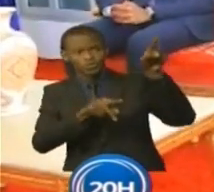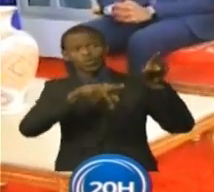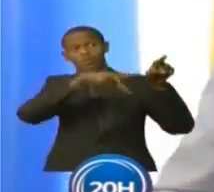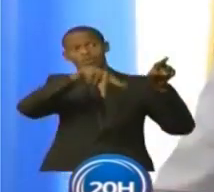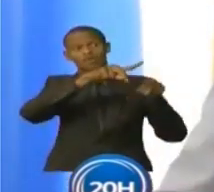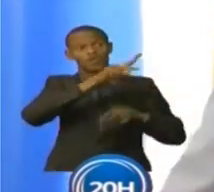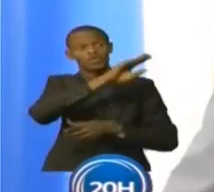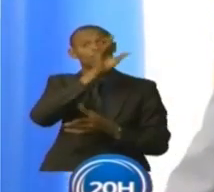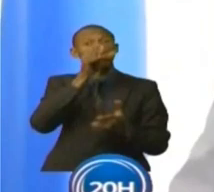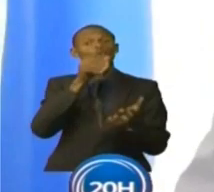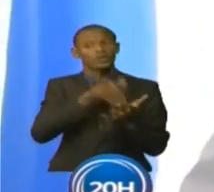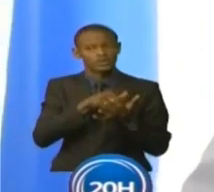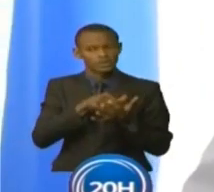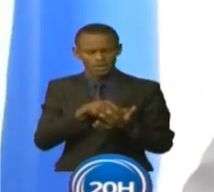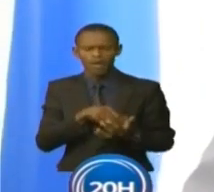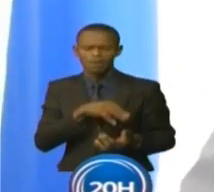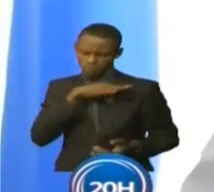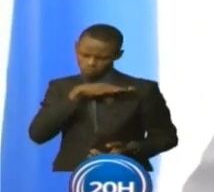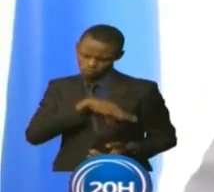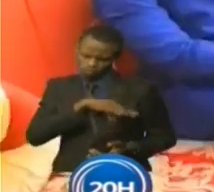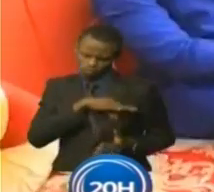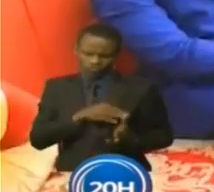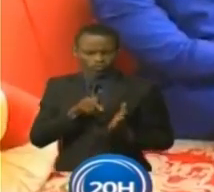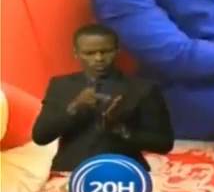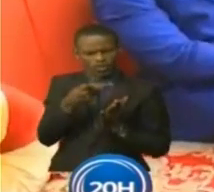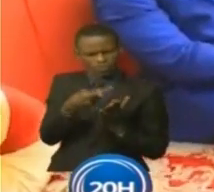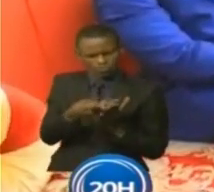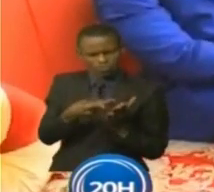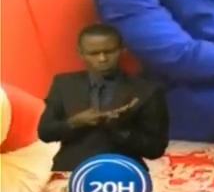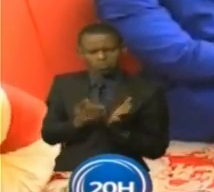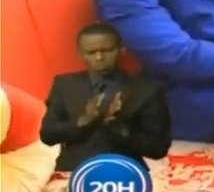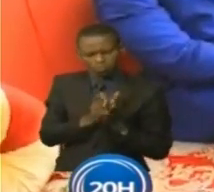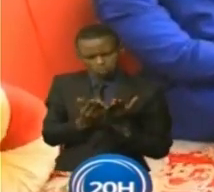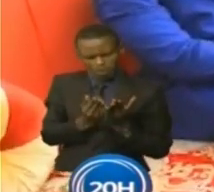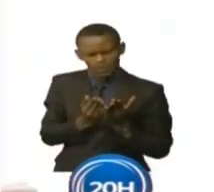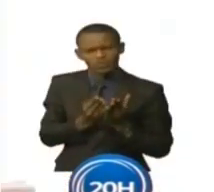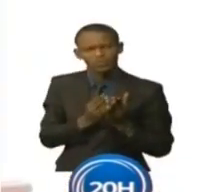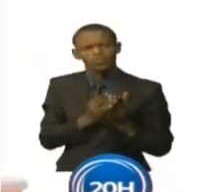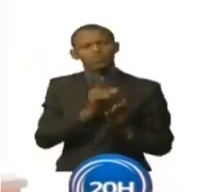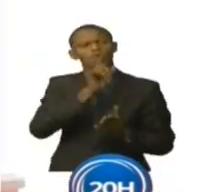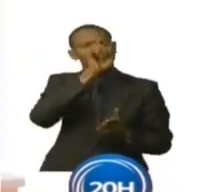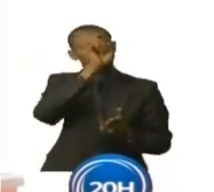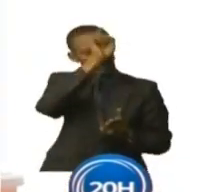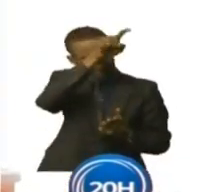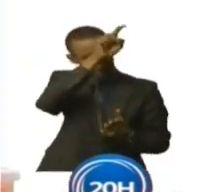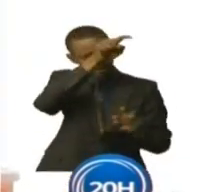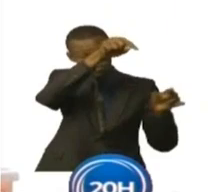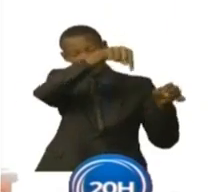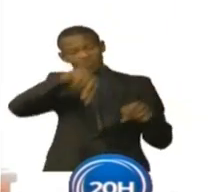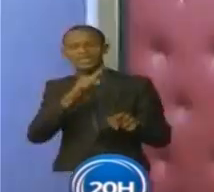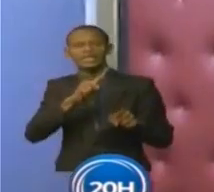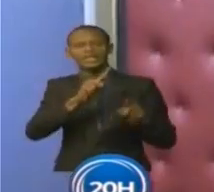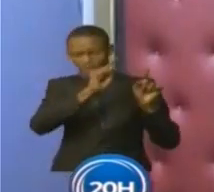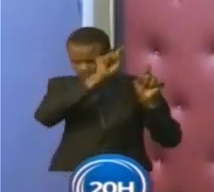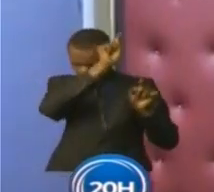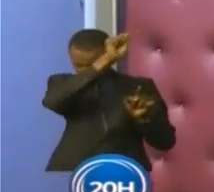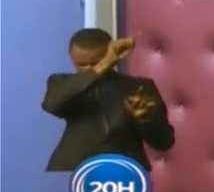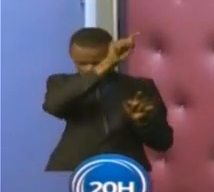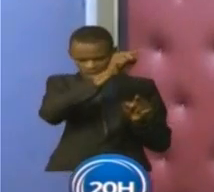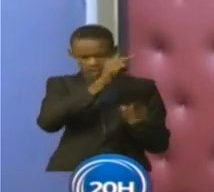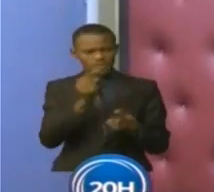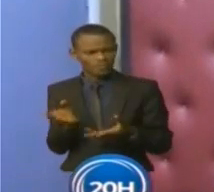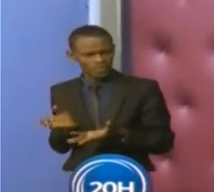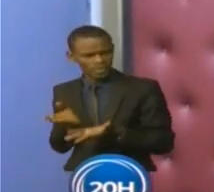central, Guy Bandou. En tout cas, tous les travaux sont finis à ce jour. Donc, on a les bureaux qui sont déjà